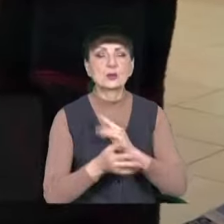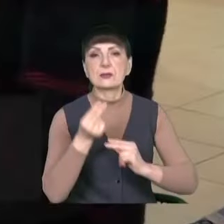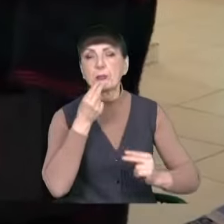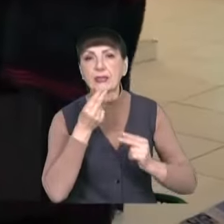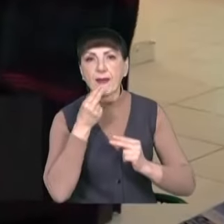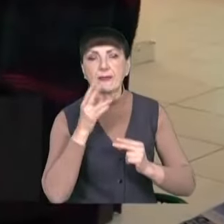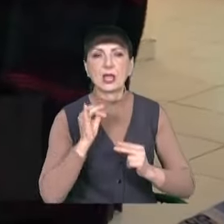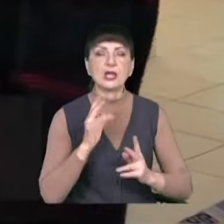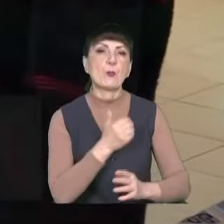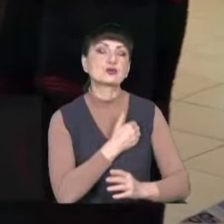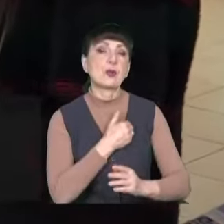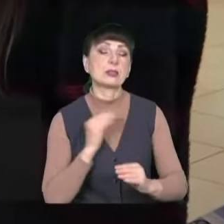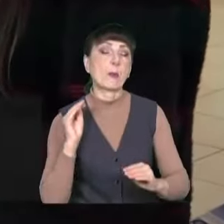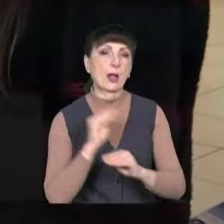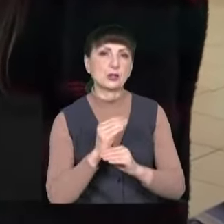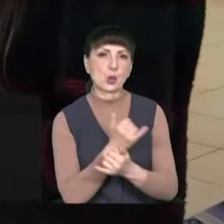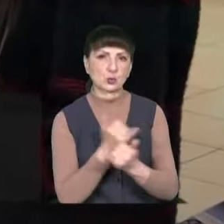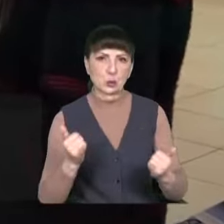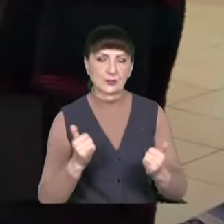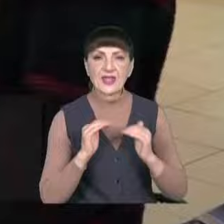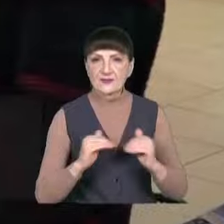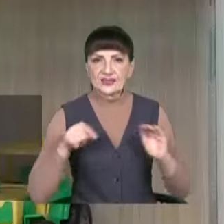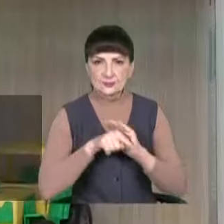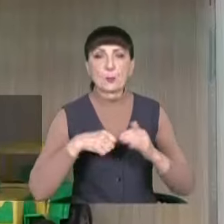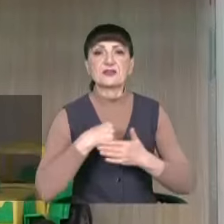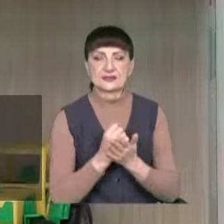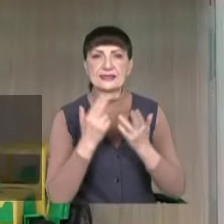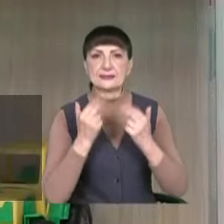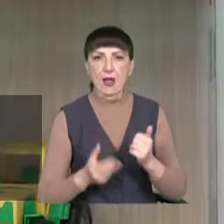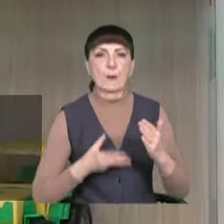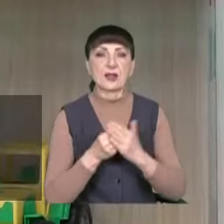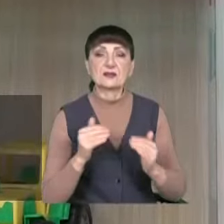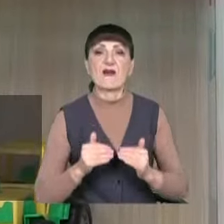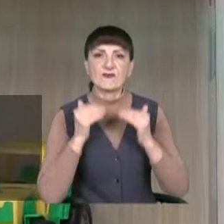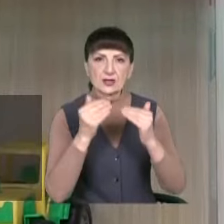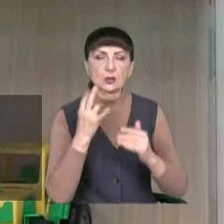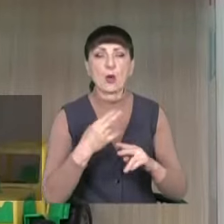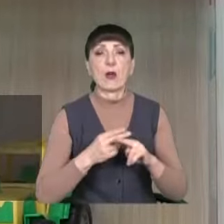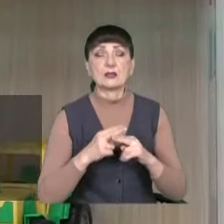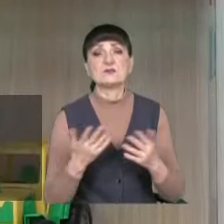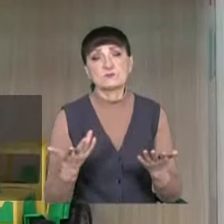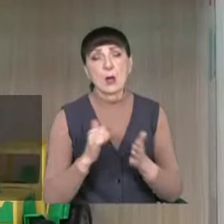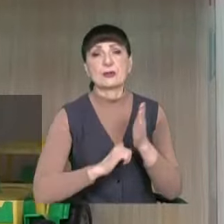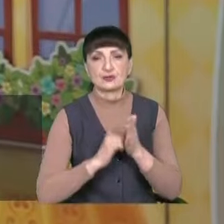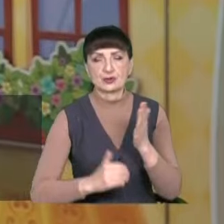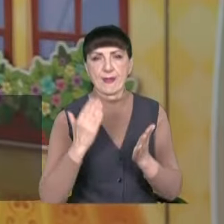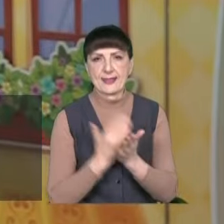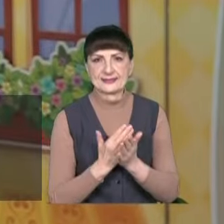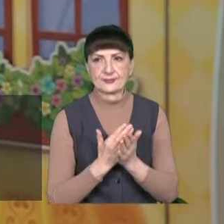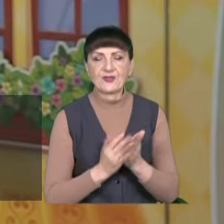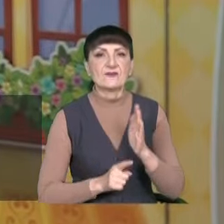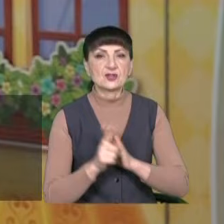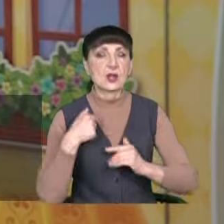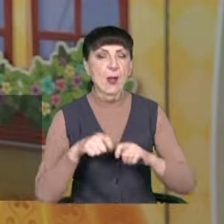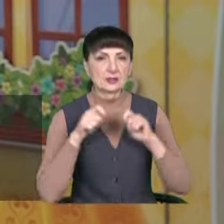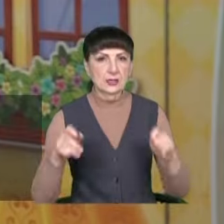а также по желанию за дополнительные услуги. В детском саду подтвердили, что оплата выросла, но это обосновано несколькими факторами. Изначально, когда мы